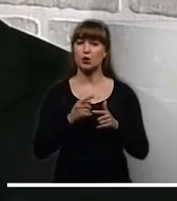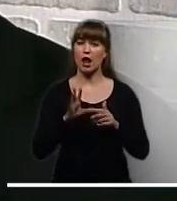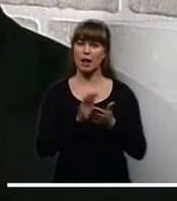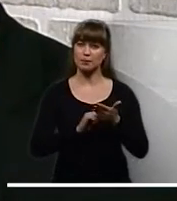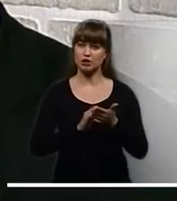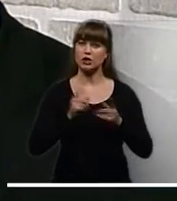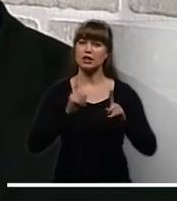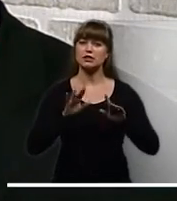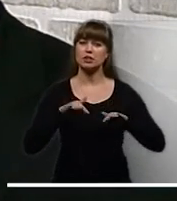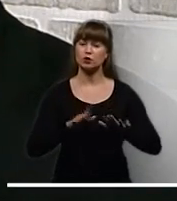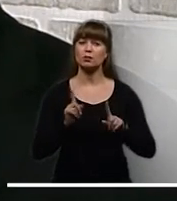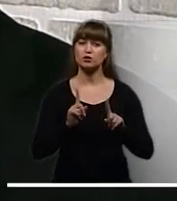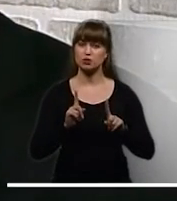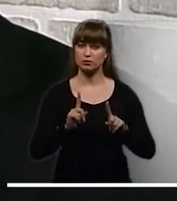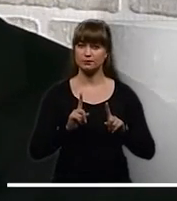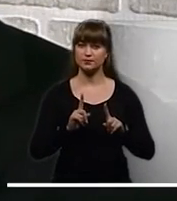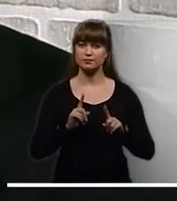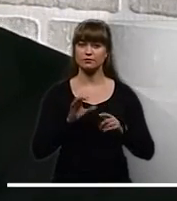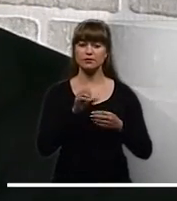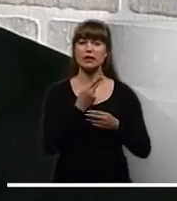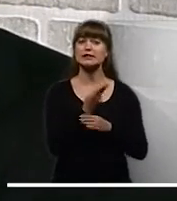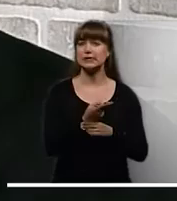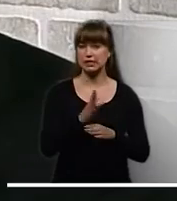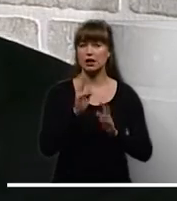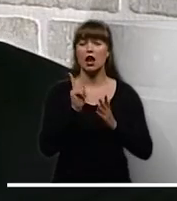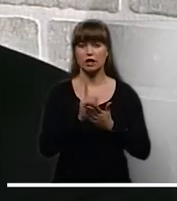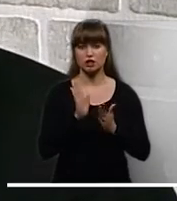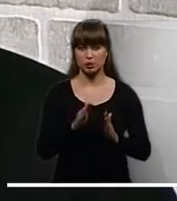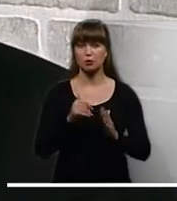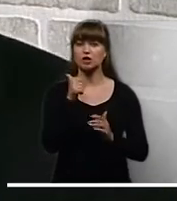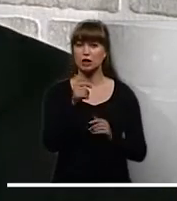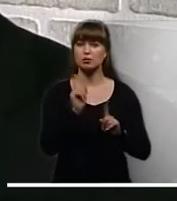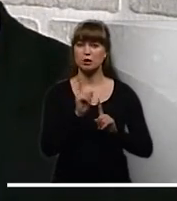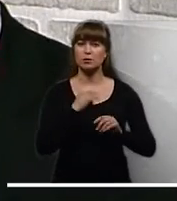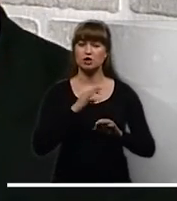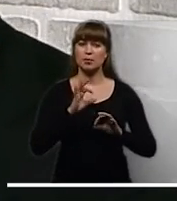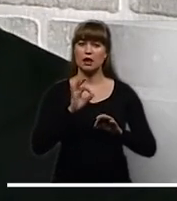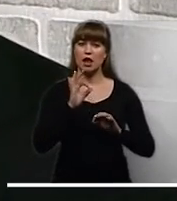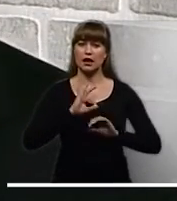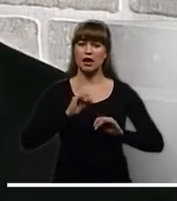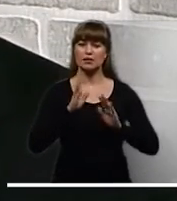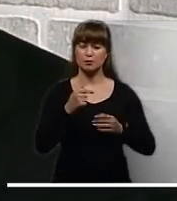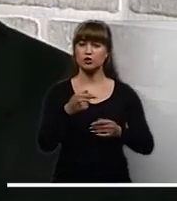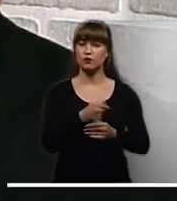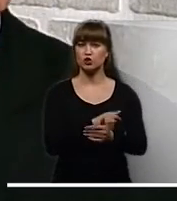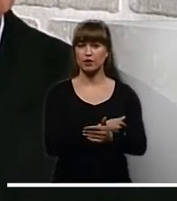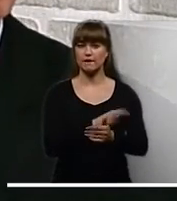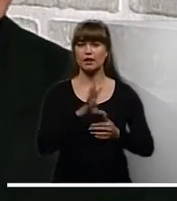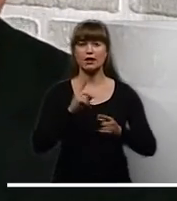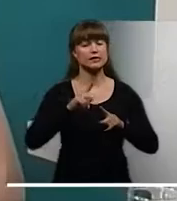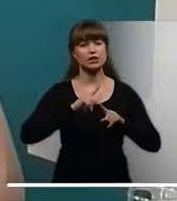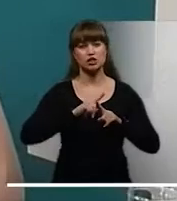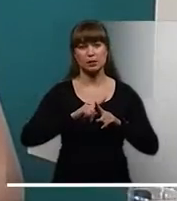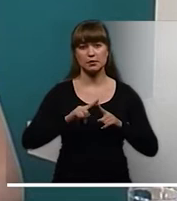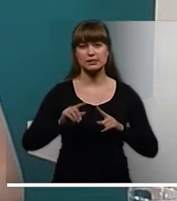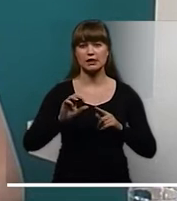другая причина. Все дело в том, что в стационаре, конечно, будет хорошо, потому что мы лекарства вводим внутривенно и достаточно